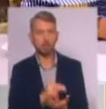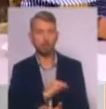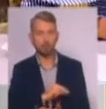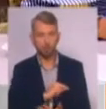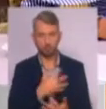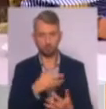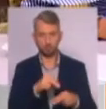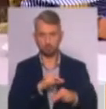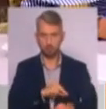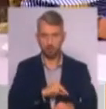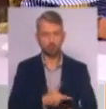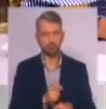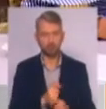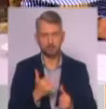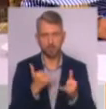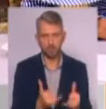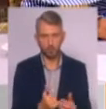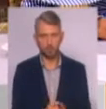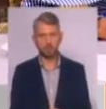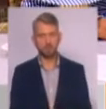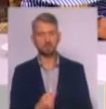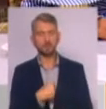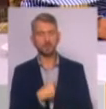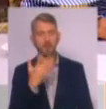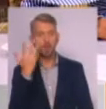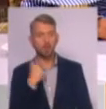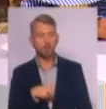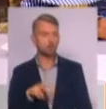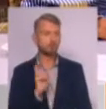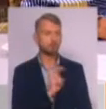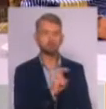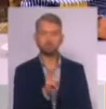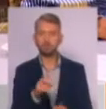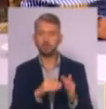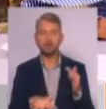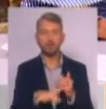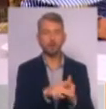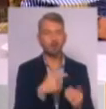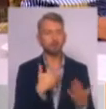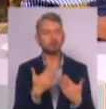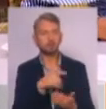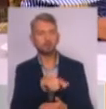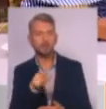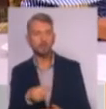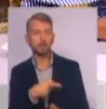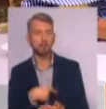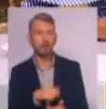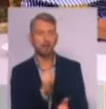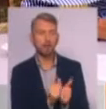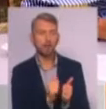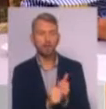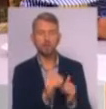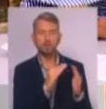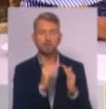свою працю дуже шаную. Я коли проходжу по дворах, коли я спілкуюсь з мешканцями, ми з кожним